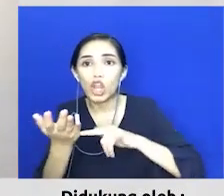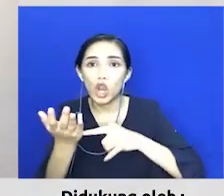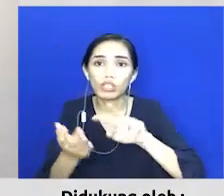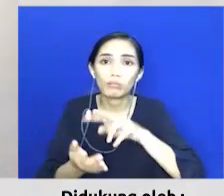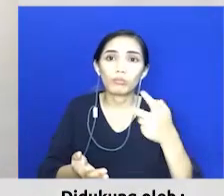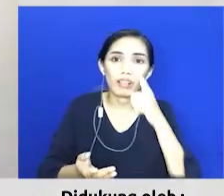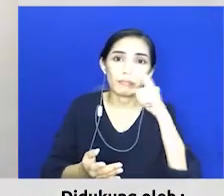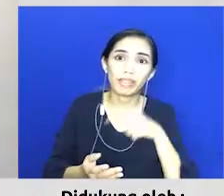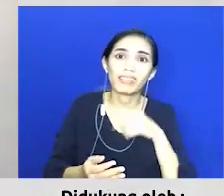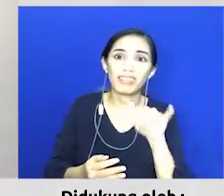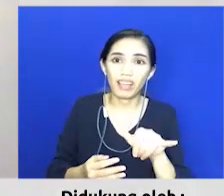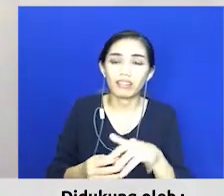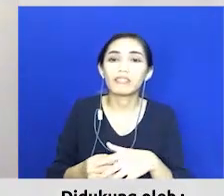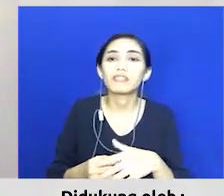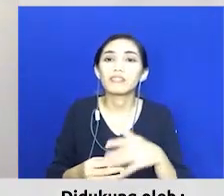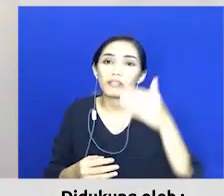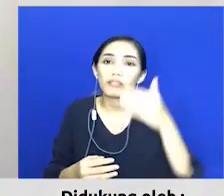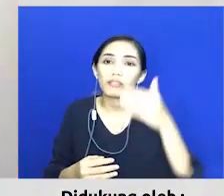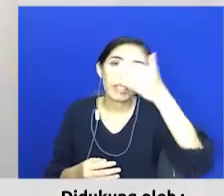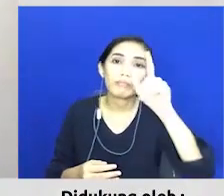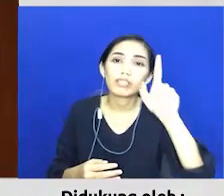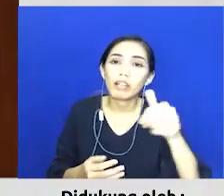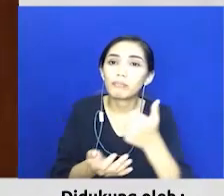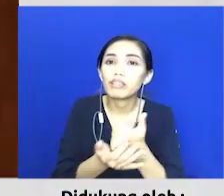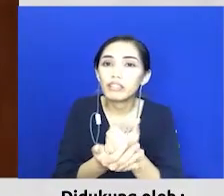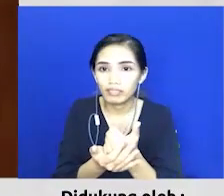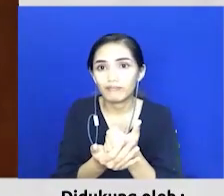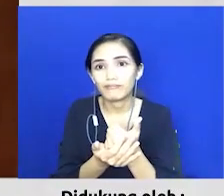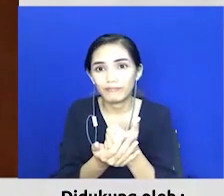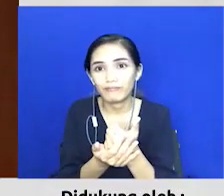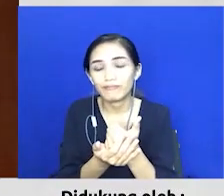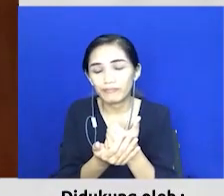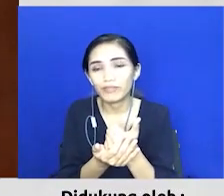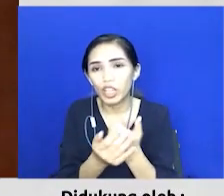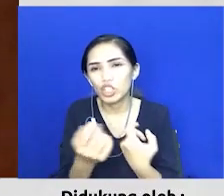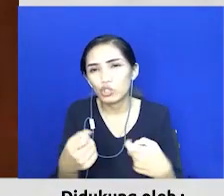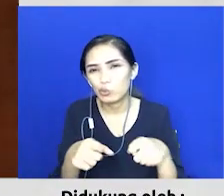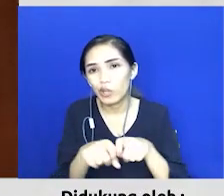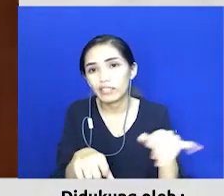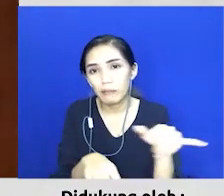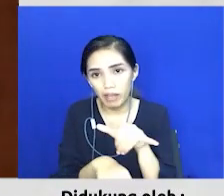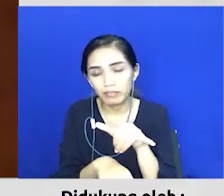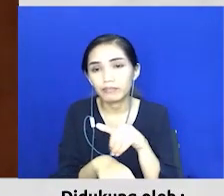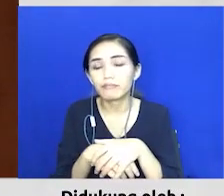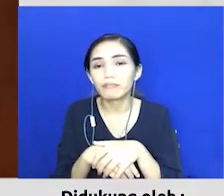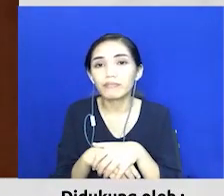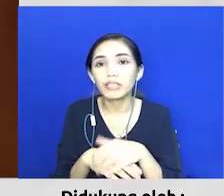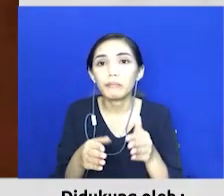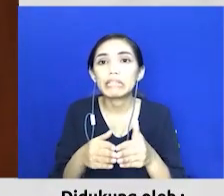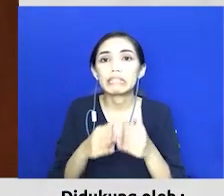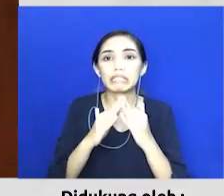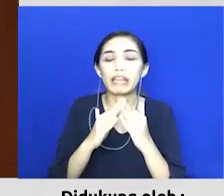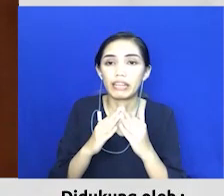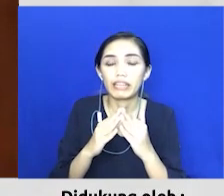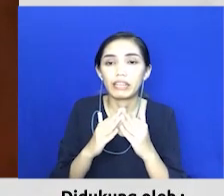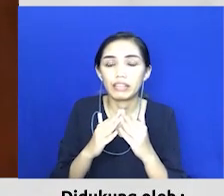biasa, tetapi bagaimanapun menurut saya, ya, film itu tetap penting